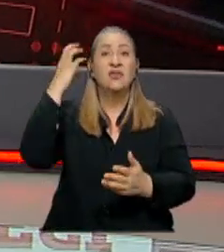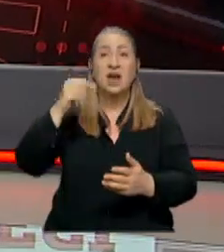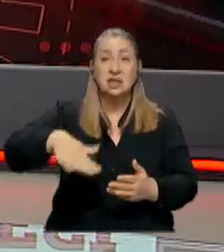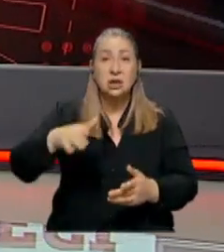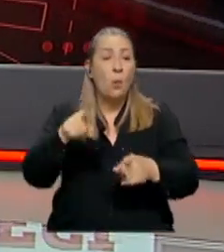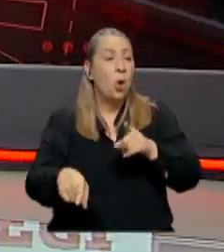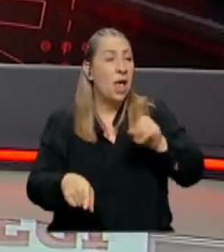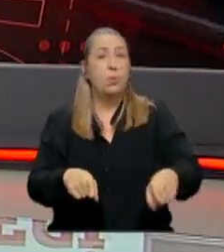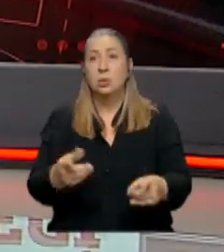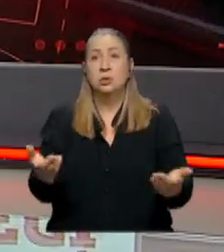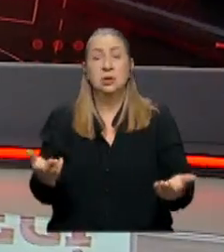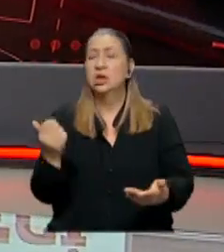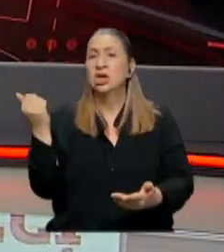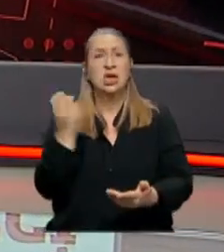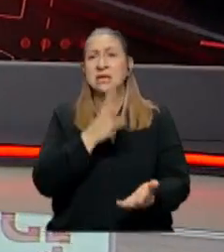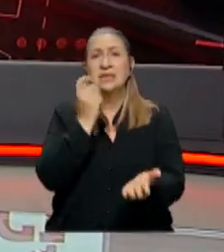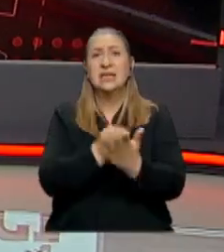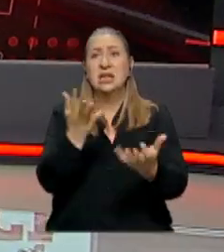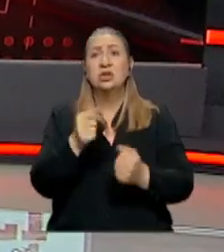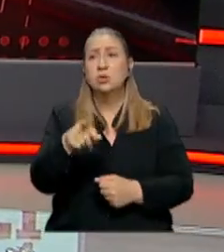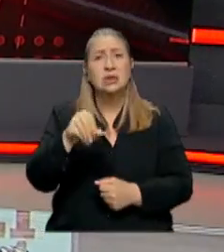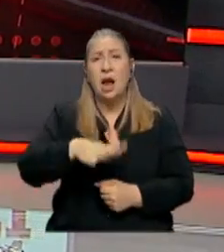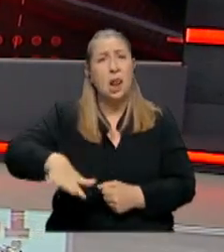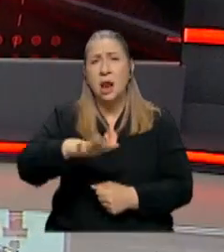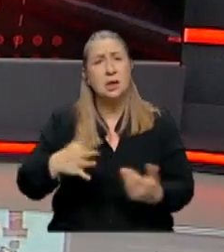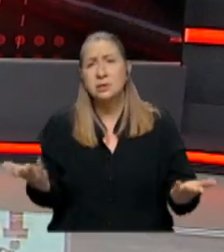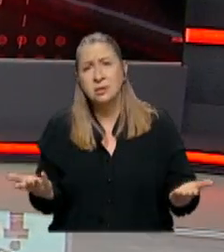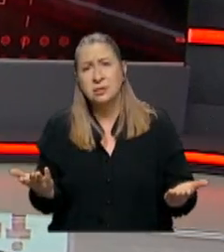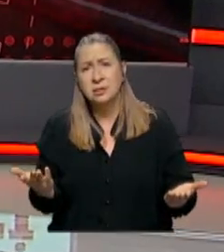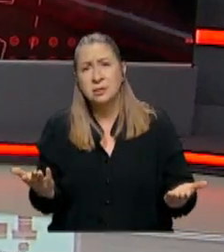şu ya bu. Kaç kere satın alacaklar bu tarlaları?